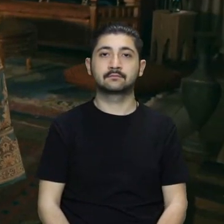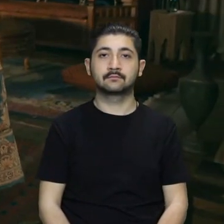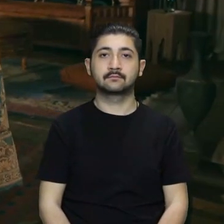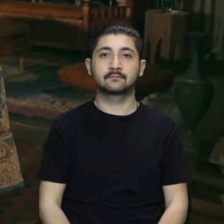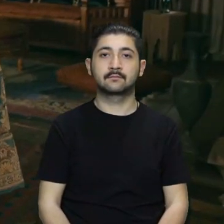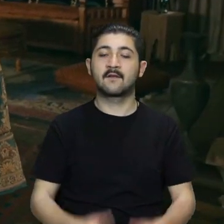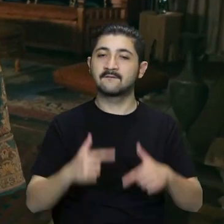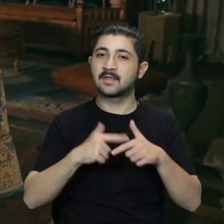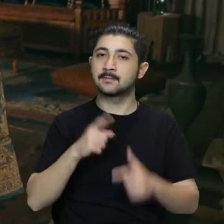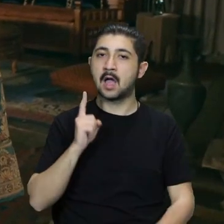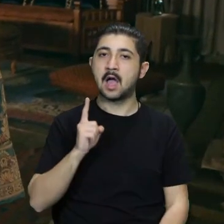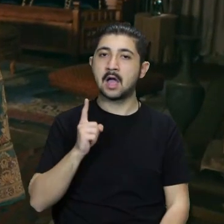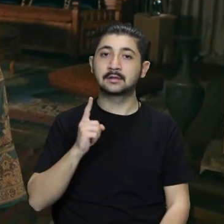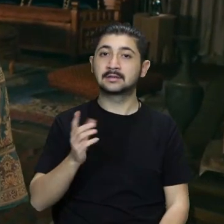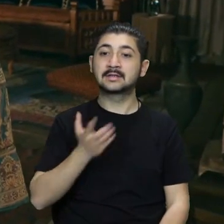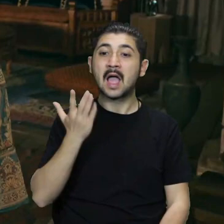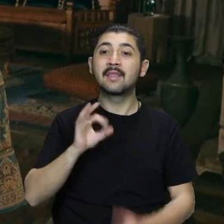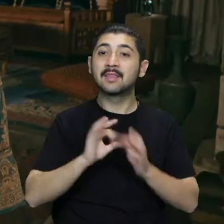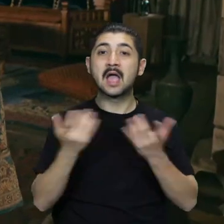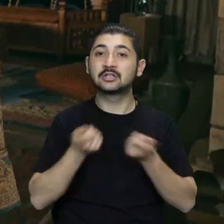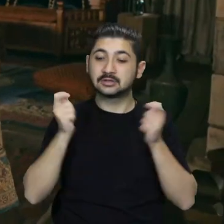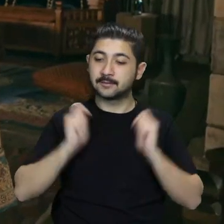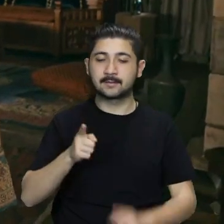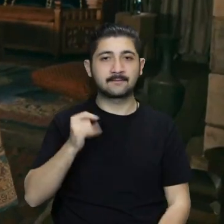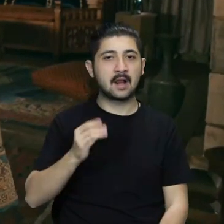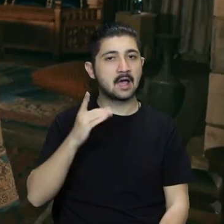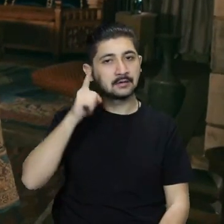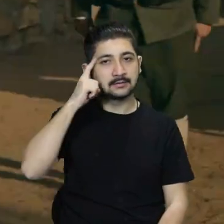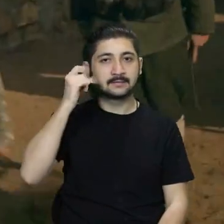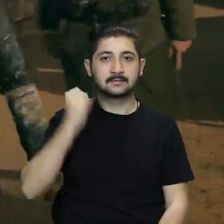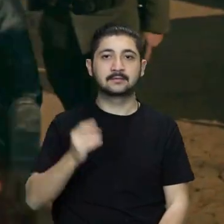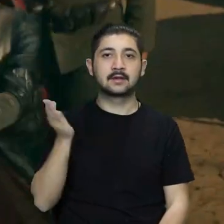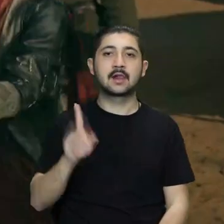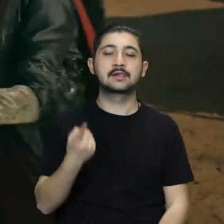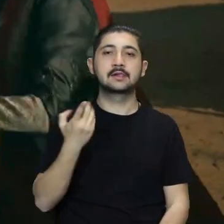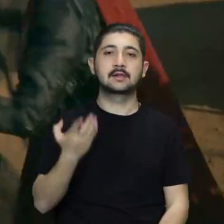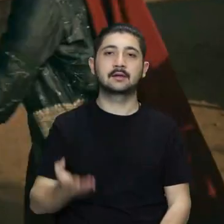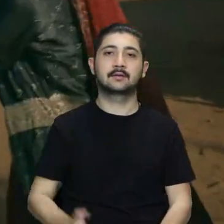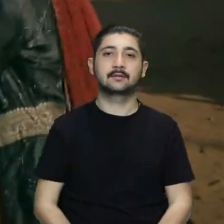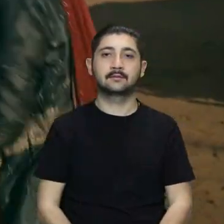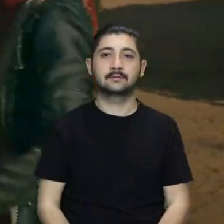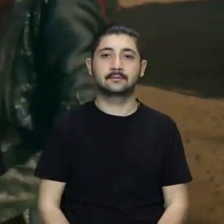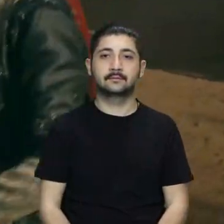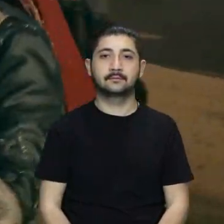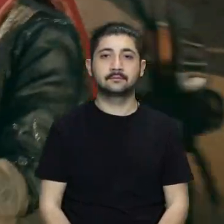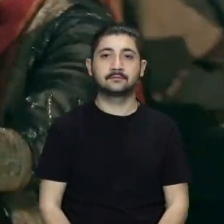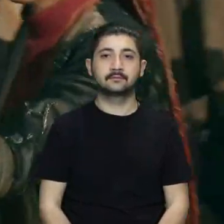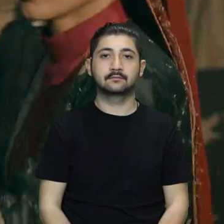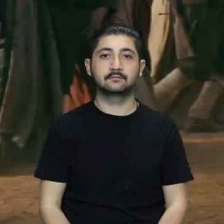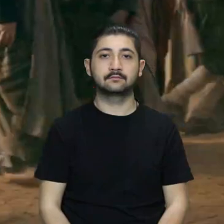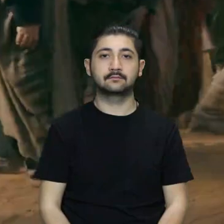Fatma. Bakalım daha ne işler açacaksın başıma. Fatma meydandaki yaralıların arasında